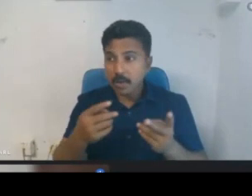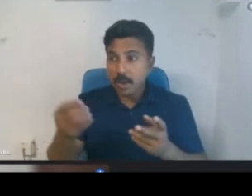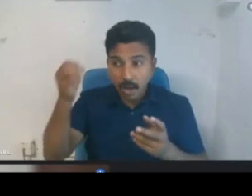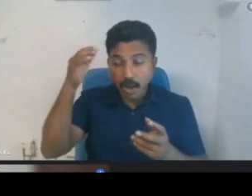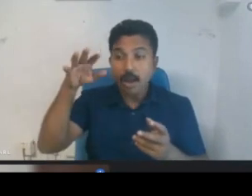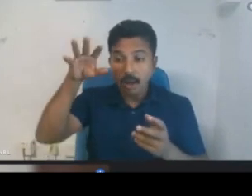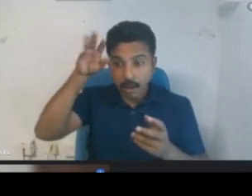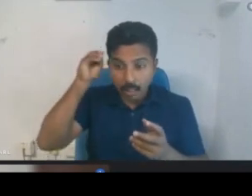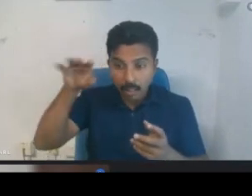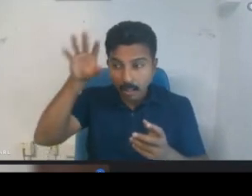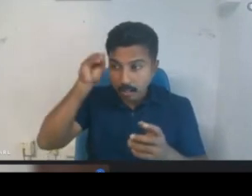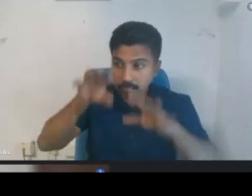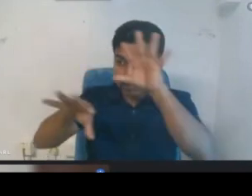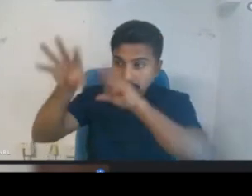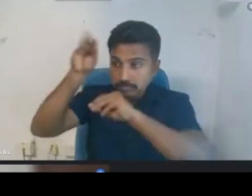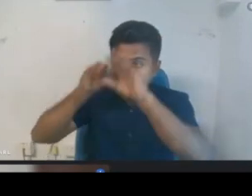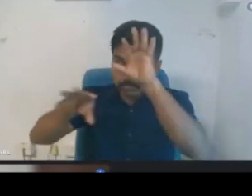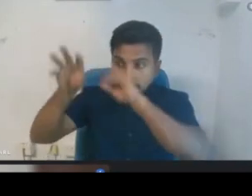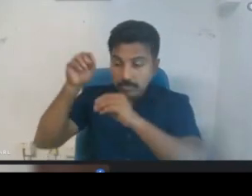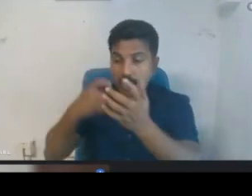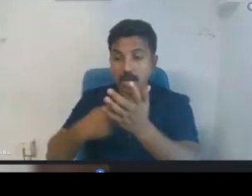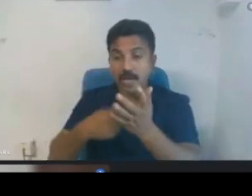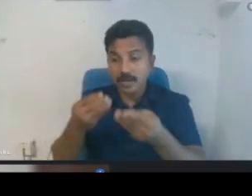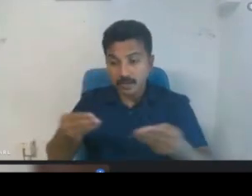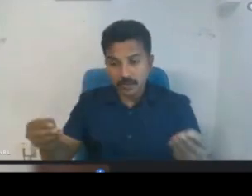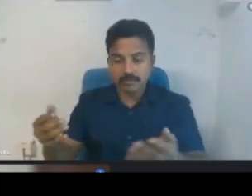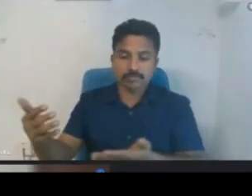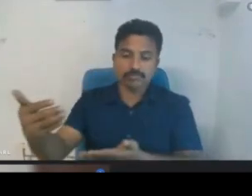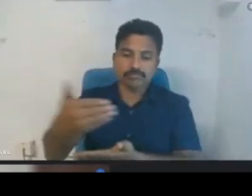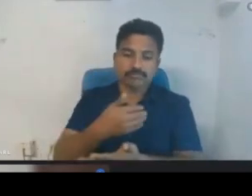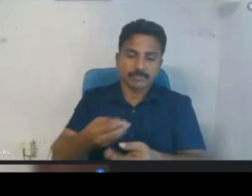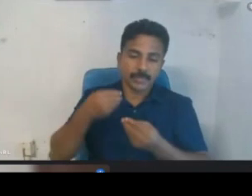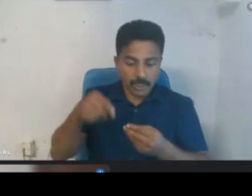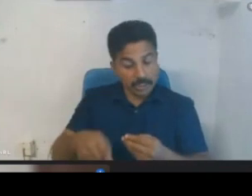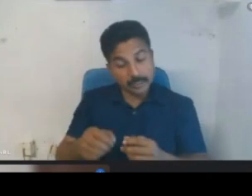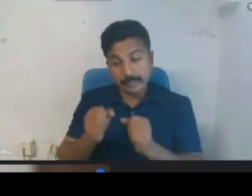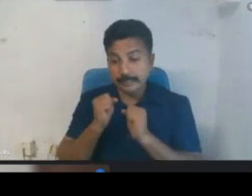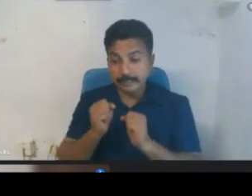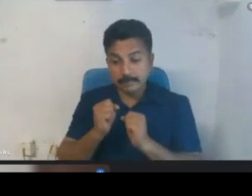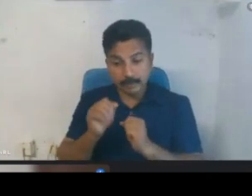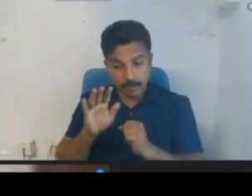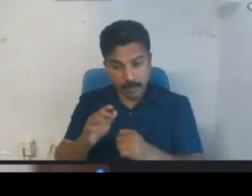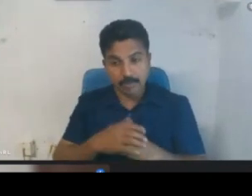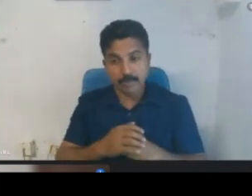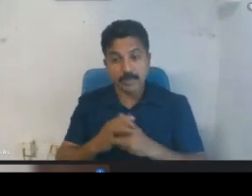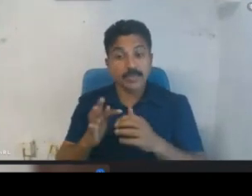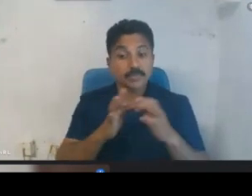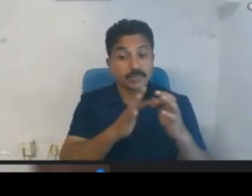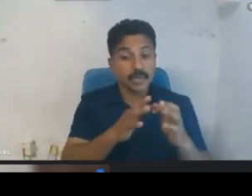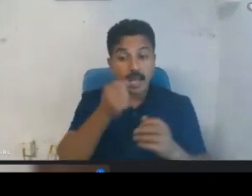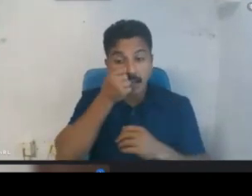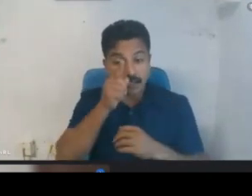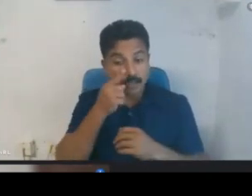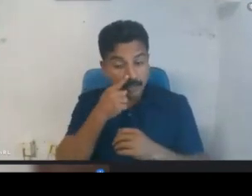നിങ്ങൾക്ക് റിസോഴ്സ് കിട്ടാവുന്നുണ്ടോ അതെല്ലാം നിങ്ങൾ ശേഖരിക്കുക. തീർത്തും ഒരു വെല്ലുവിളിയുള്ള ഒരു കാര്യമാണ്. പ്രത്യേകിച്ച് കുട്ടിയുടെ അമ്മയും